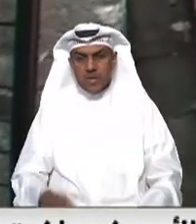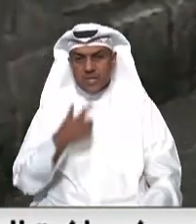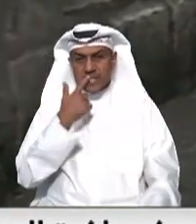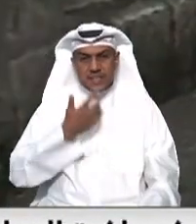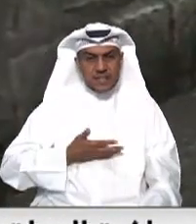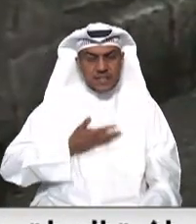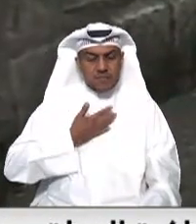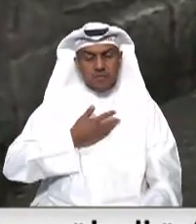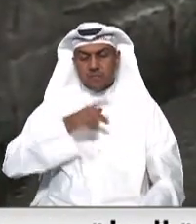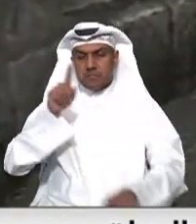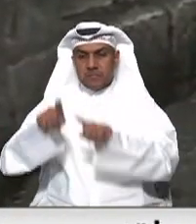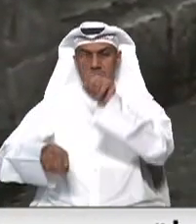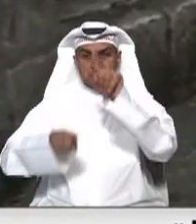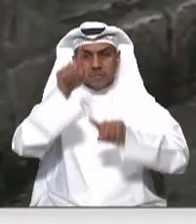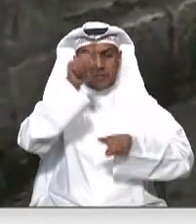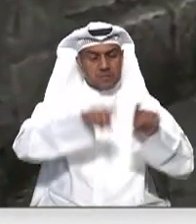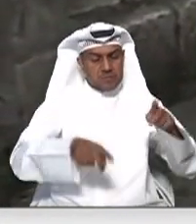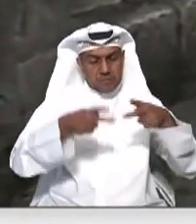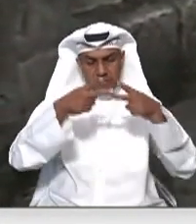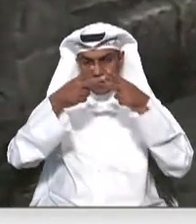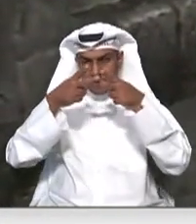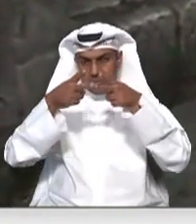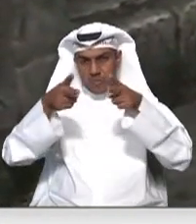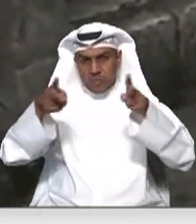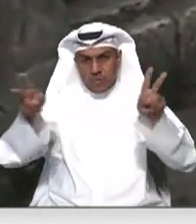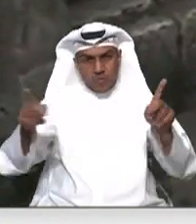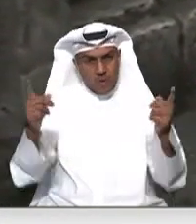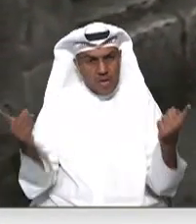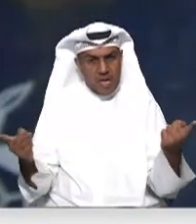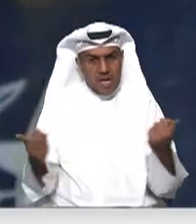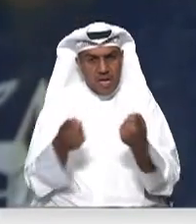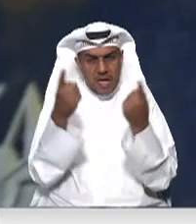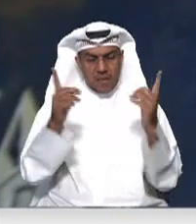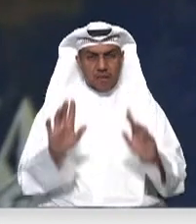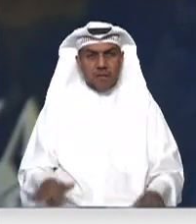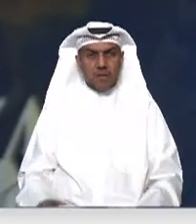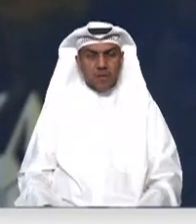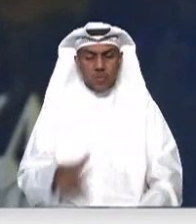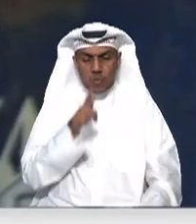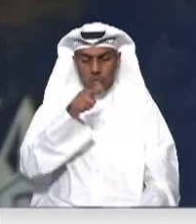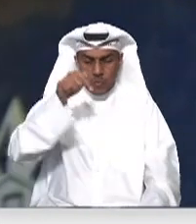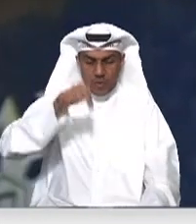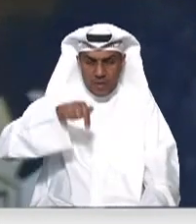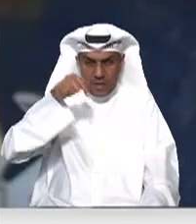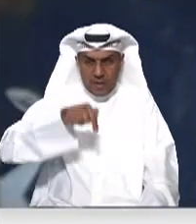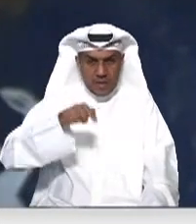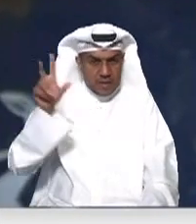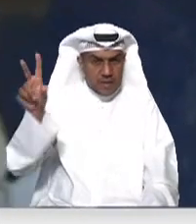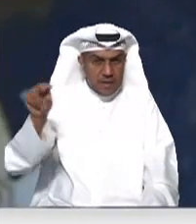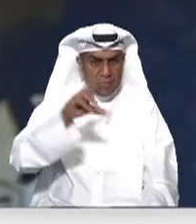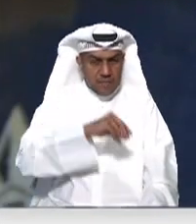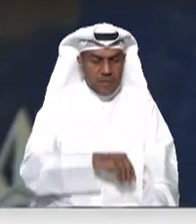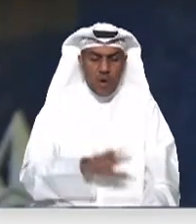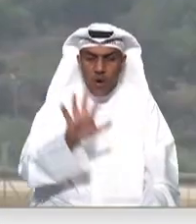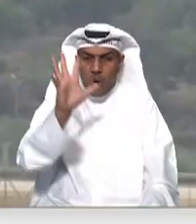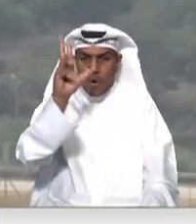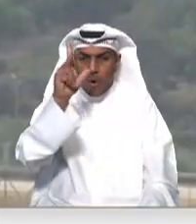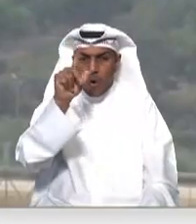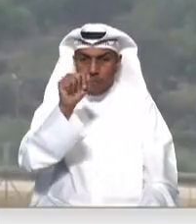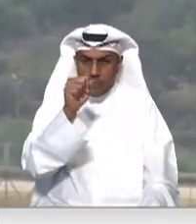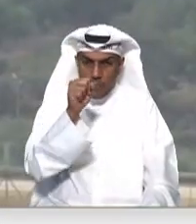مختلف الأحكام. ومن المتوقع أن هذه التهدئة أن تمتد لأكثر من خمسة أيام إذا ما